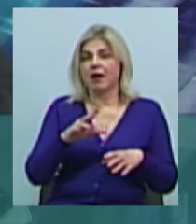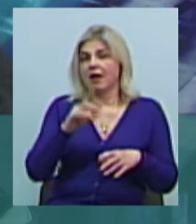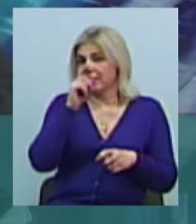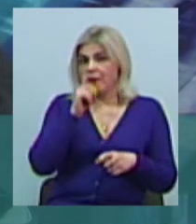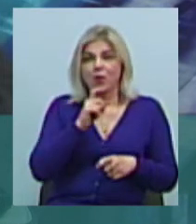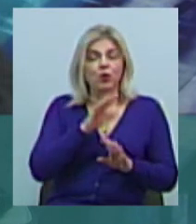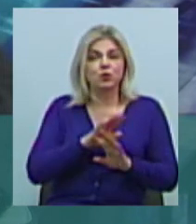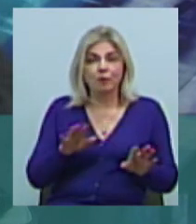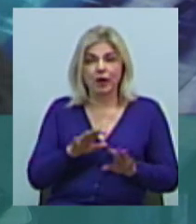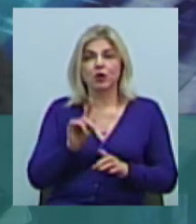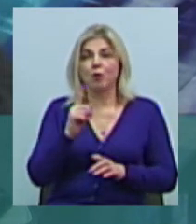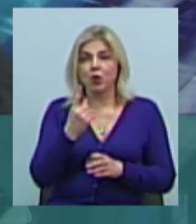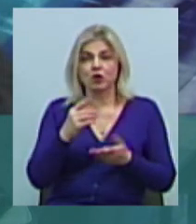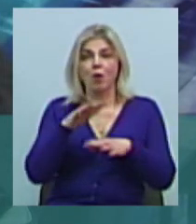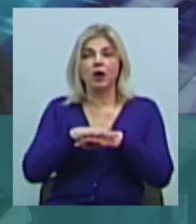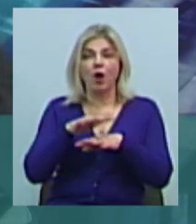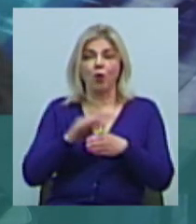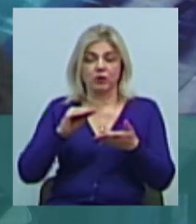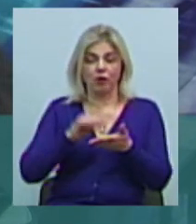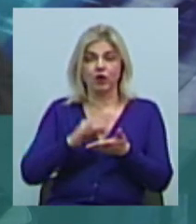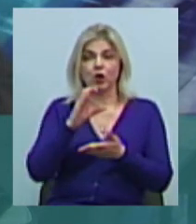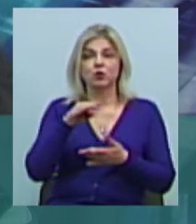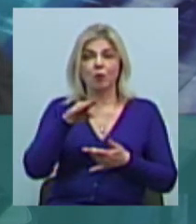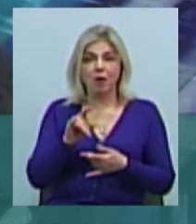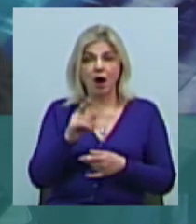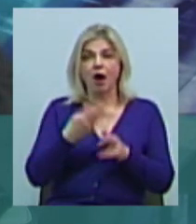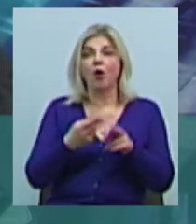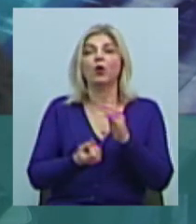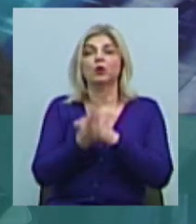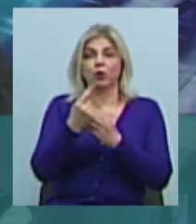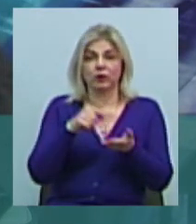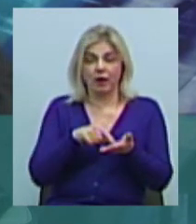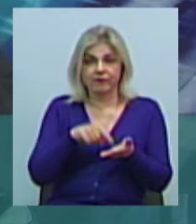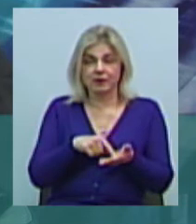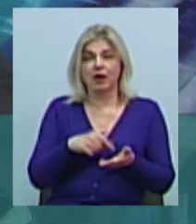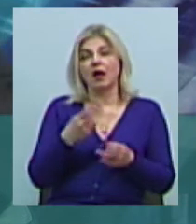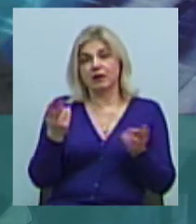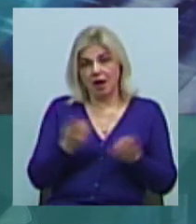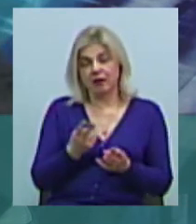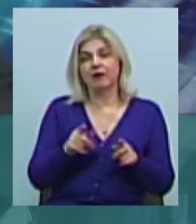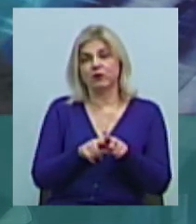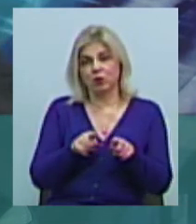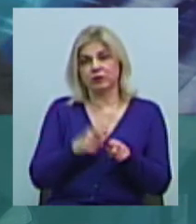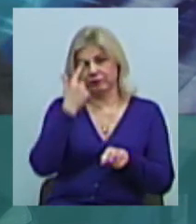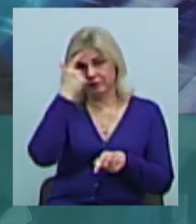чому в рахунку зазначена сума, яка взагалі не зрозуміла, звідки взялася, то потрібно все ж таки